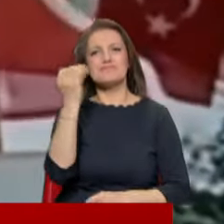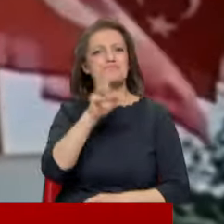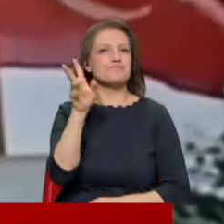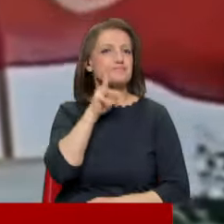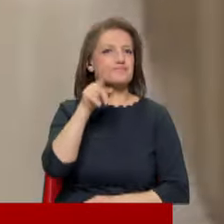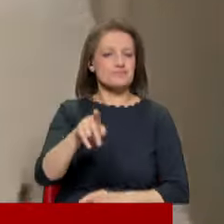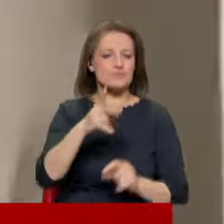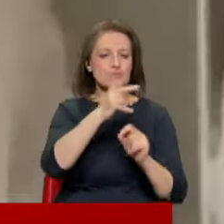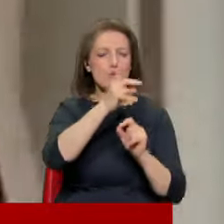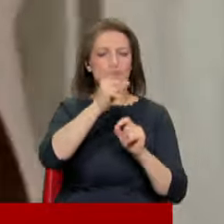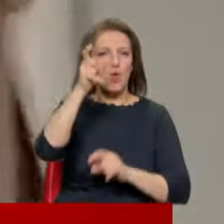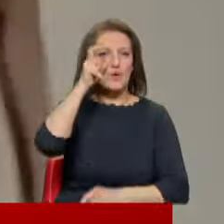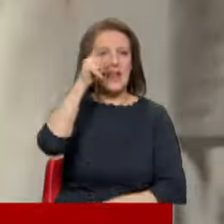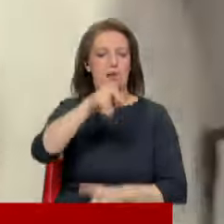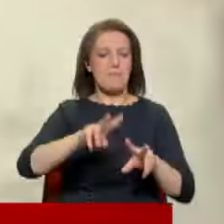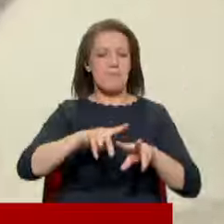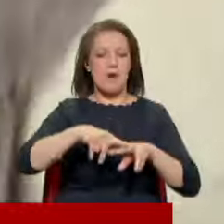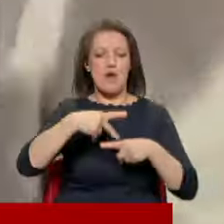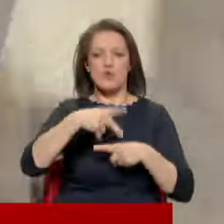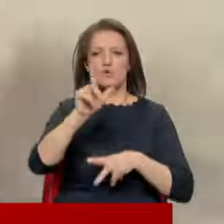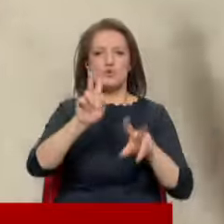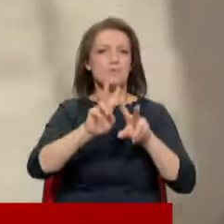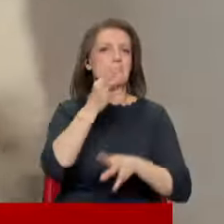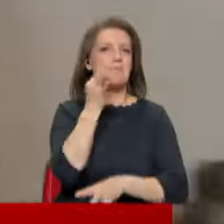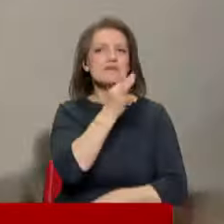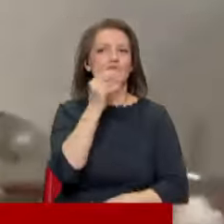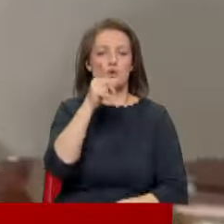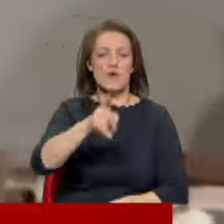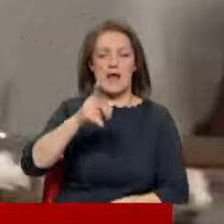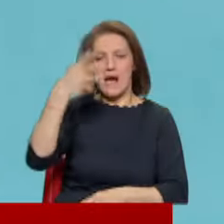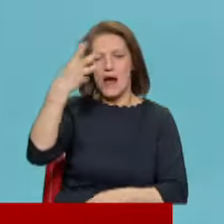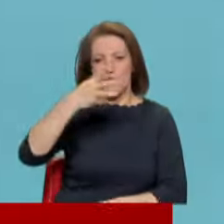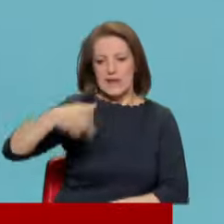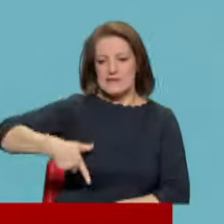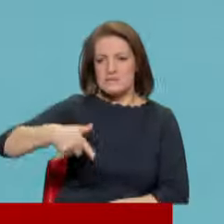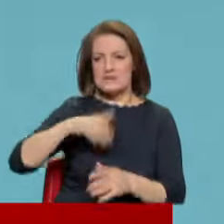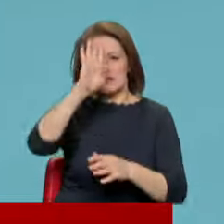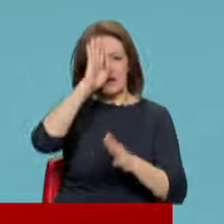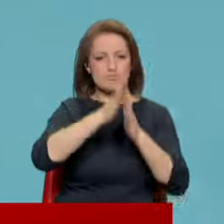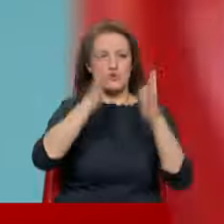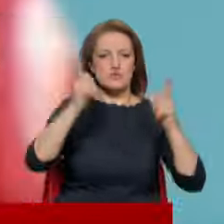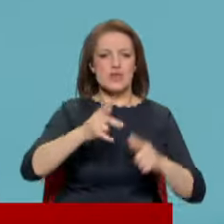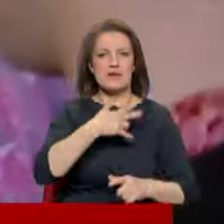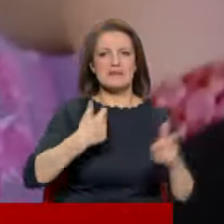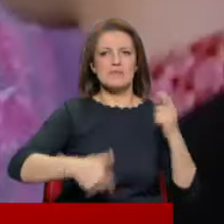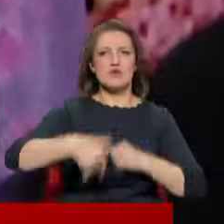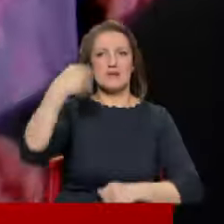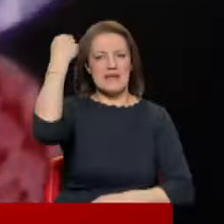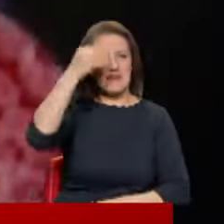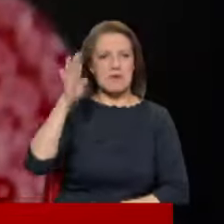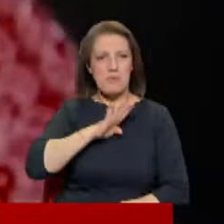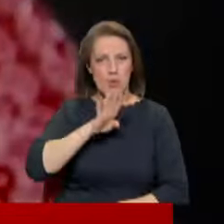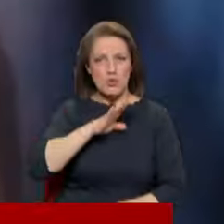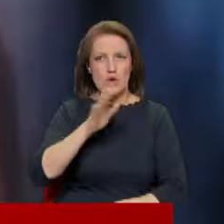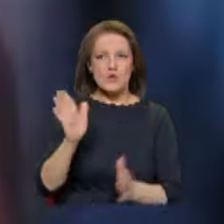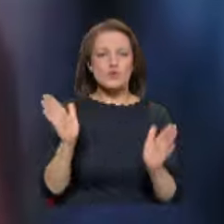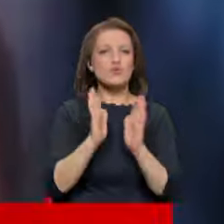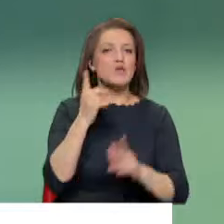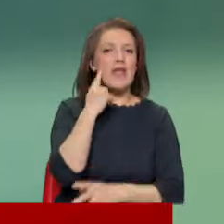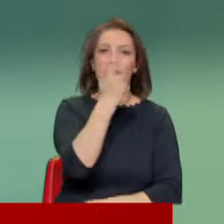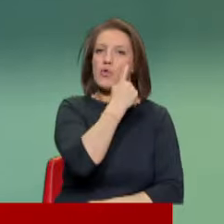sonuncusu Özgür Özel'e mazlum benzetmesi. Erdoğan İzmir'de, İstanbul Büyükşehir Belediye Başkanı Ekrem İmamoğlu'na da küçük